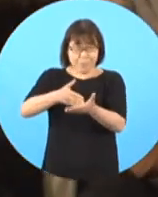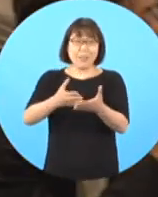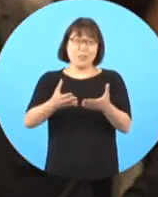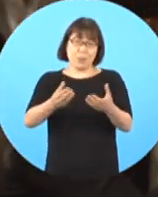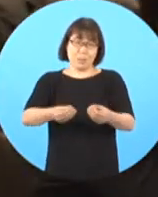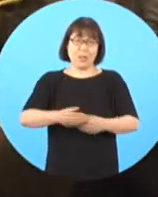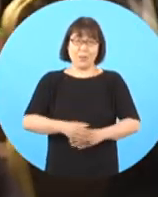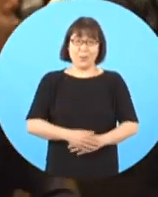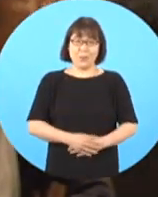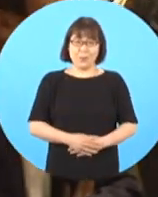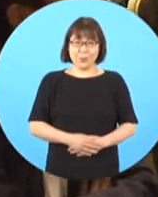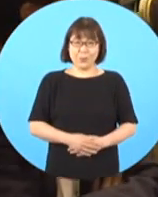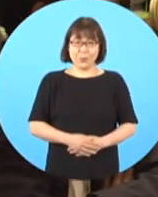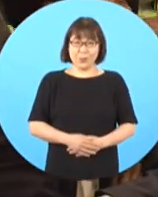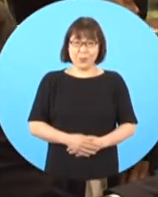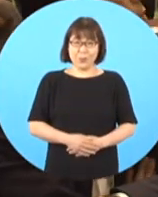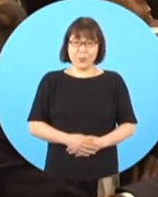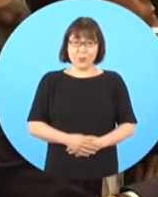ました。